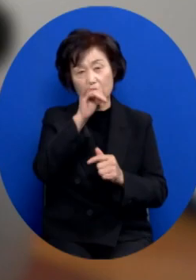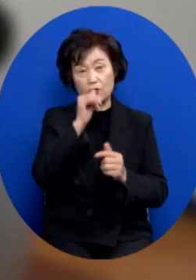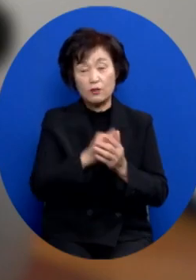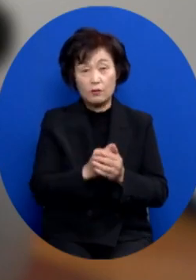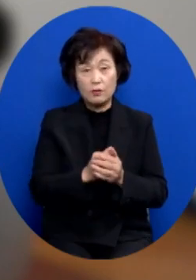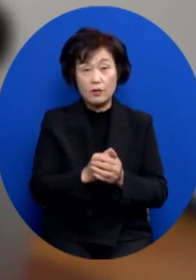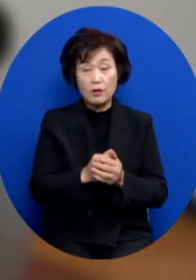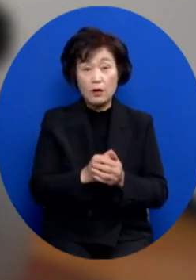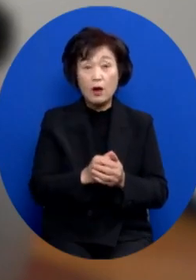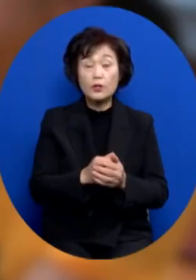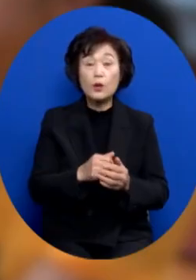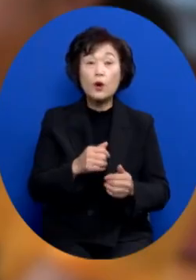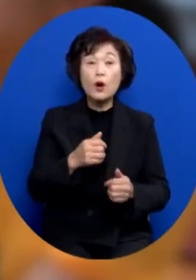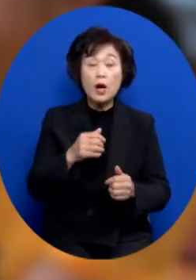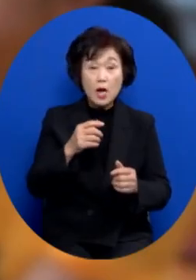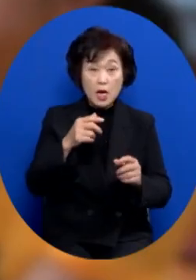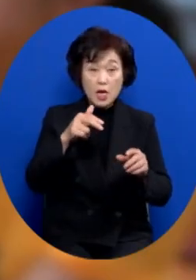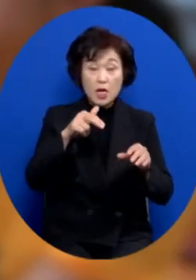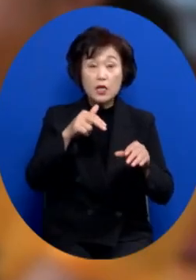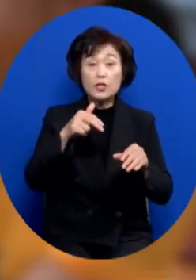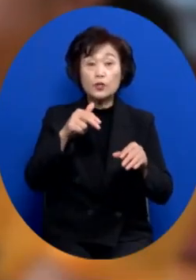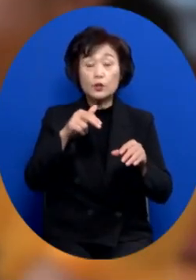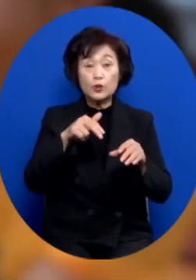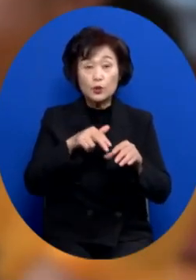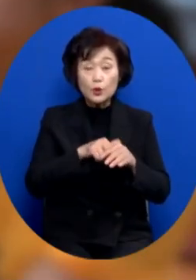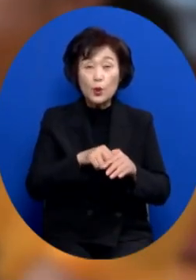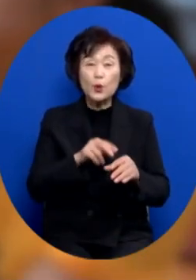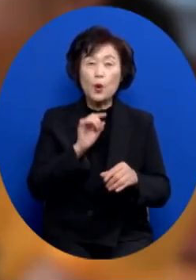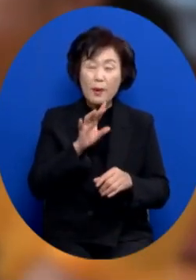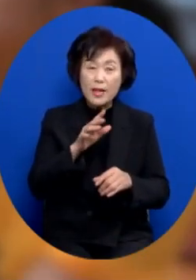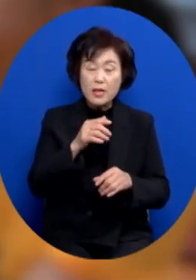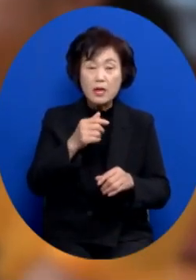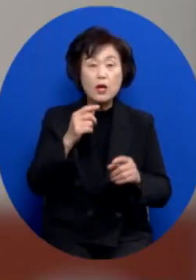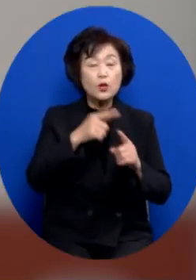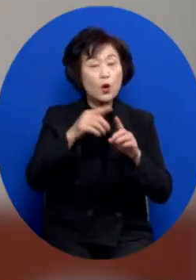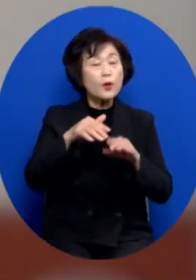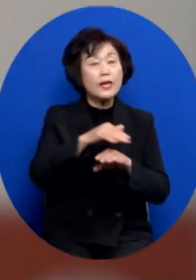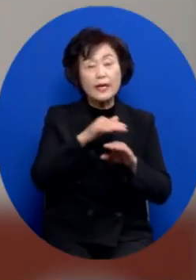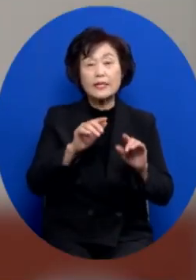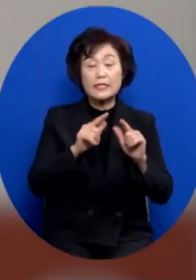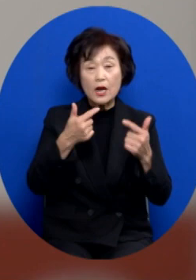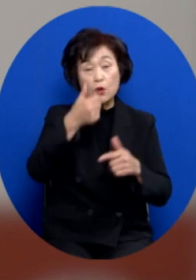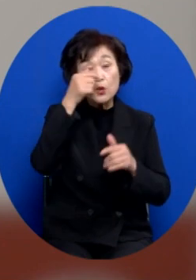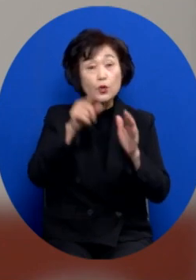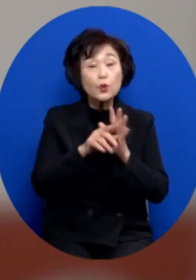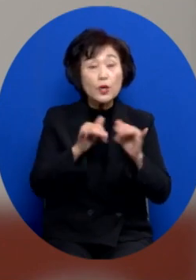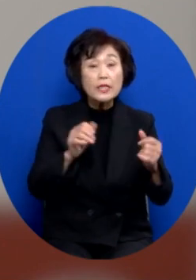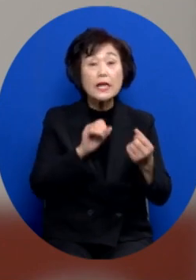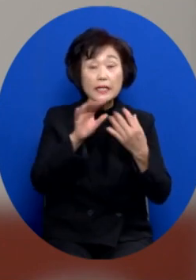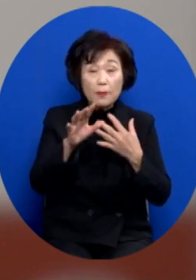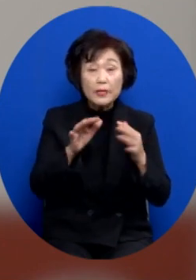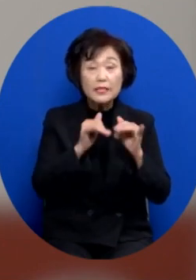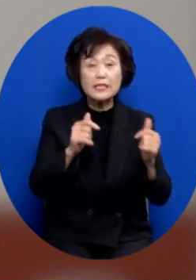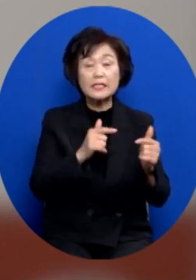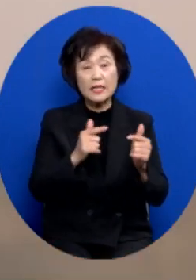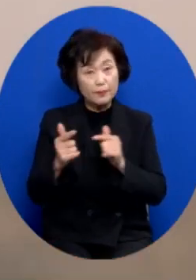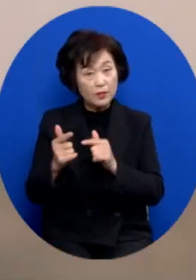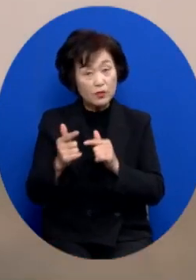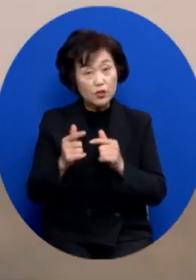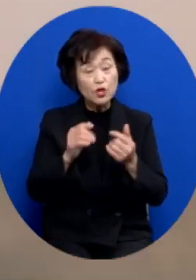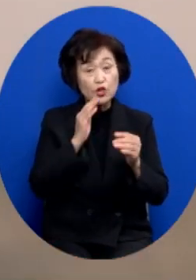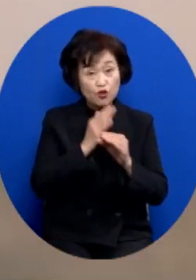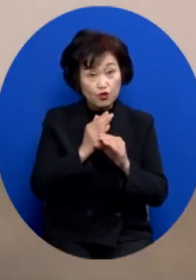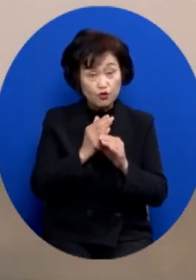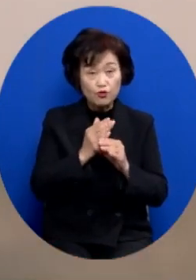점은 가나안 성도 명 가운데 네명만 기독교 콘텐츠를 이용하지 않는다고 응답했습니다이는